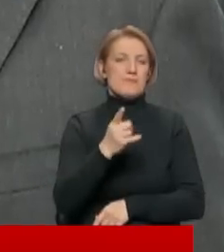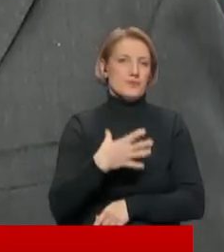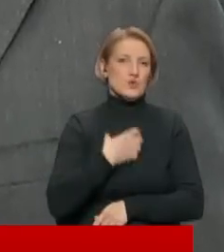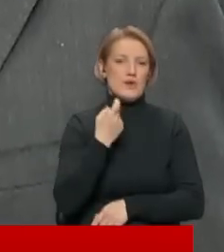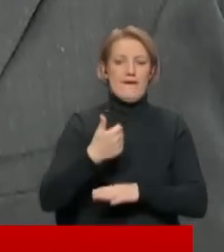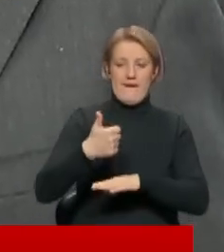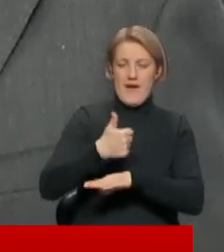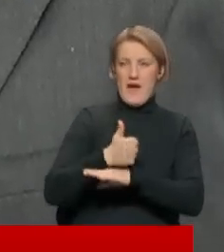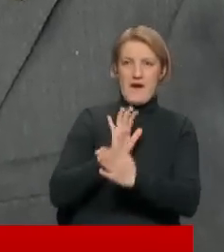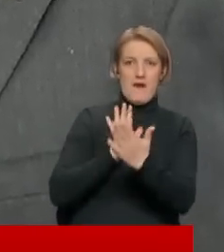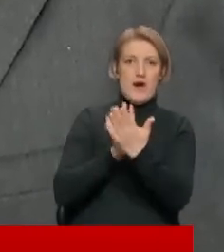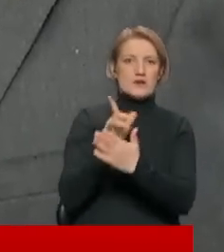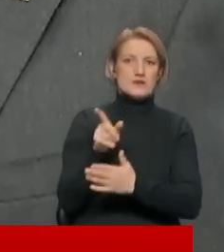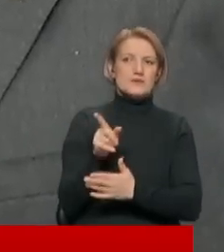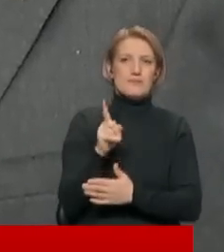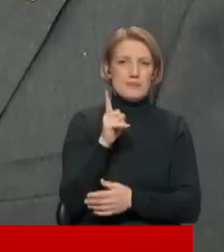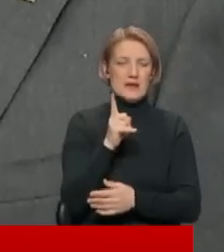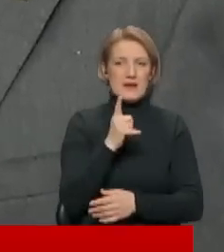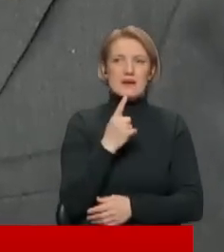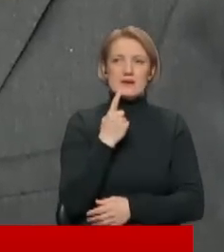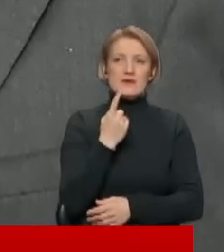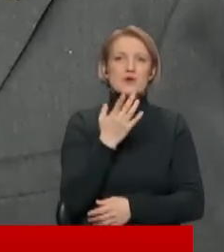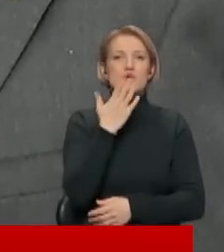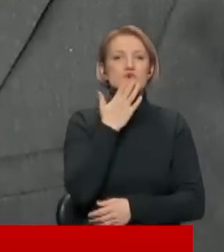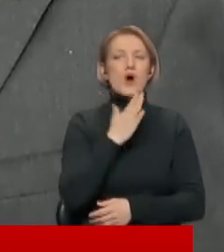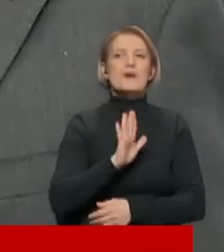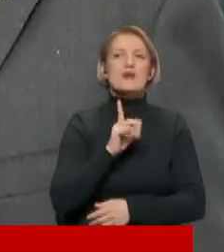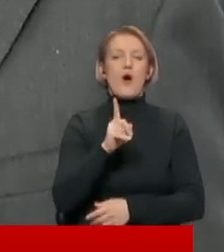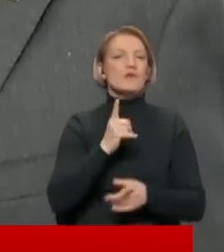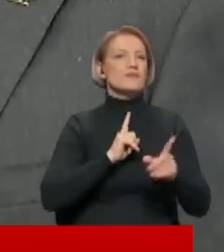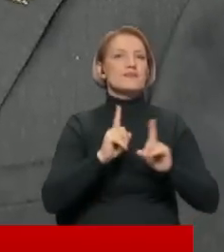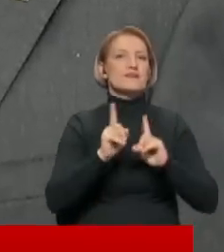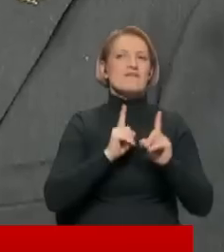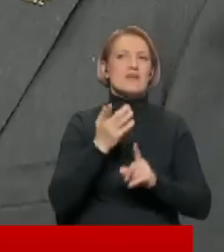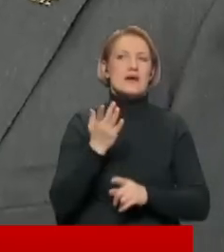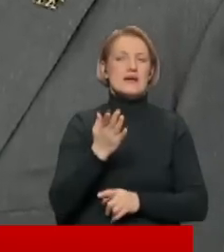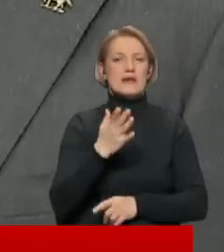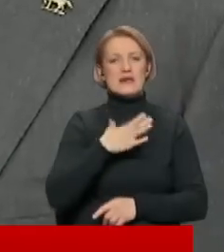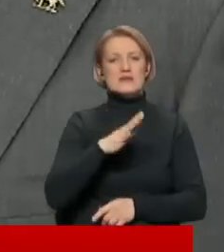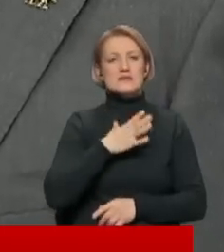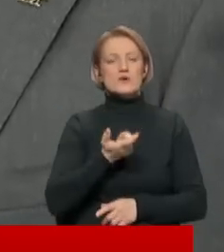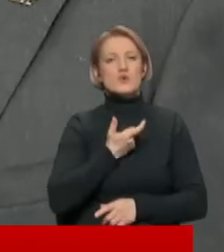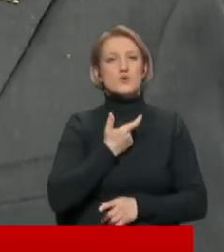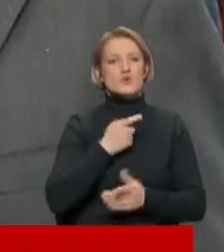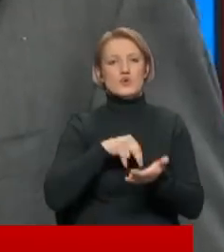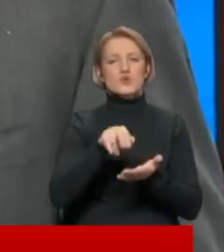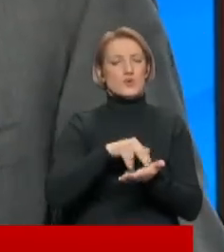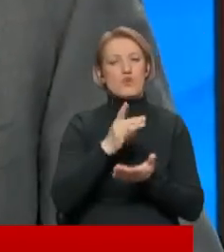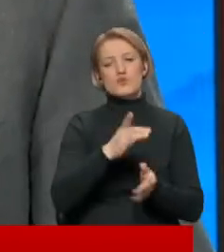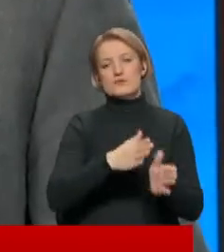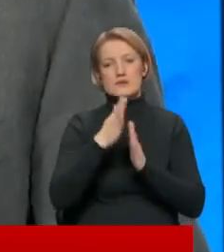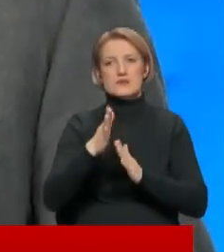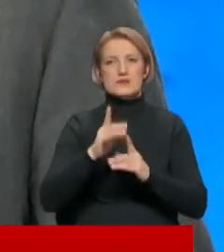iktidara karşı bir iddianız yoksa o tür davalarda işte işlediği kadar hukuk işliyor Onun dışında